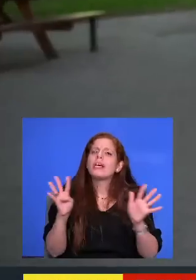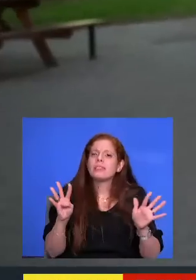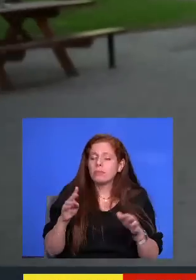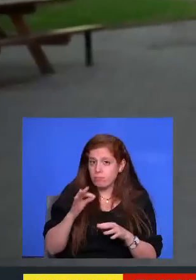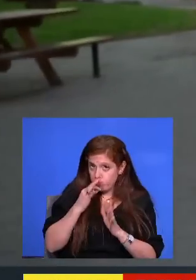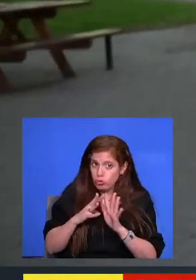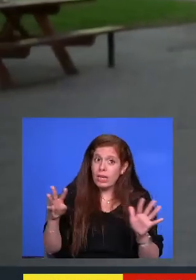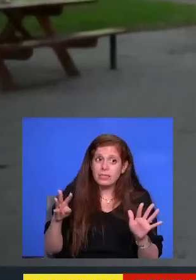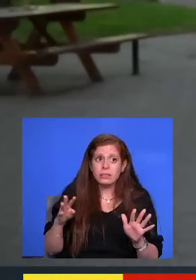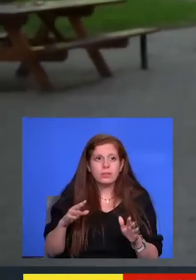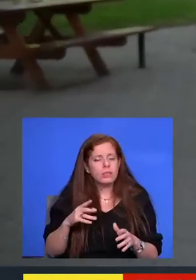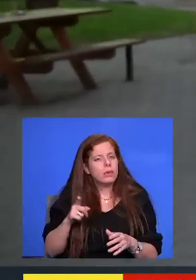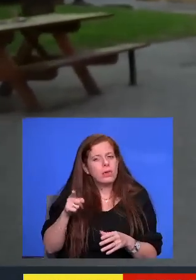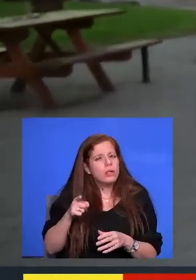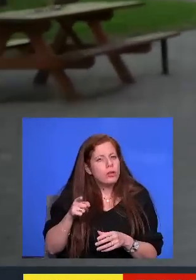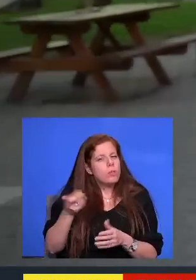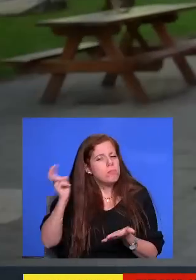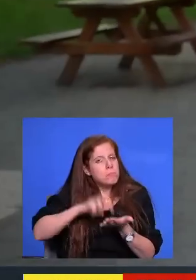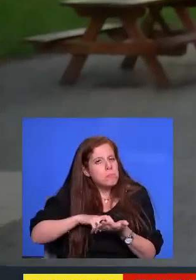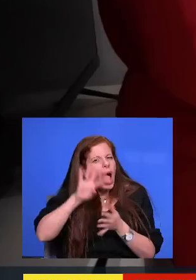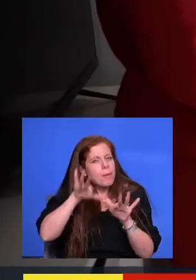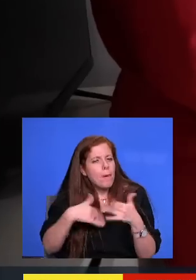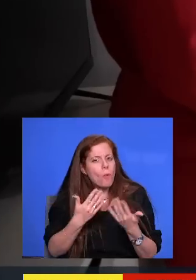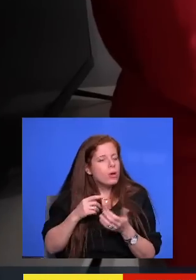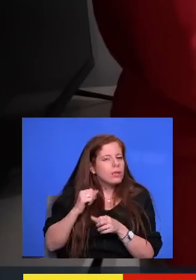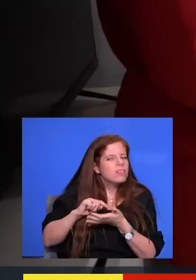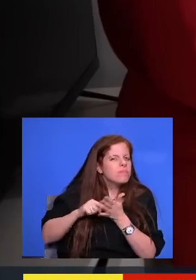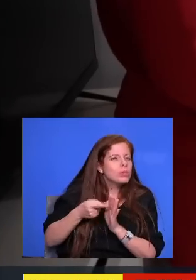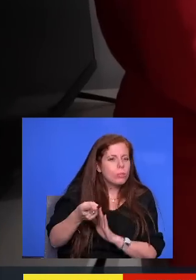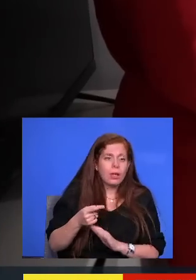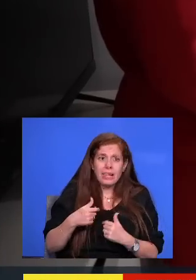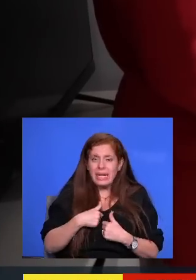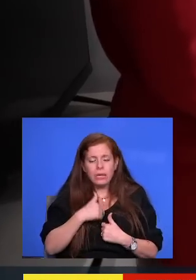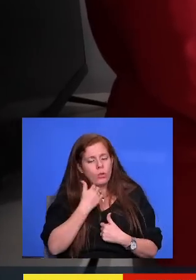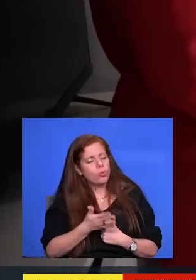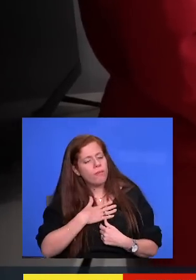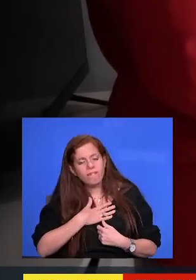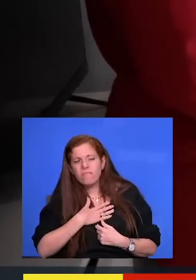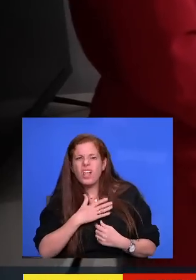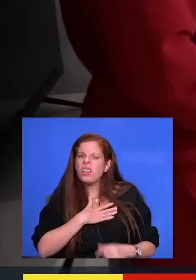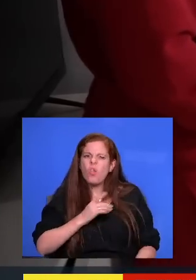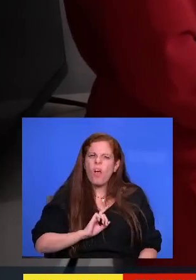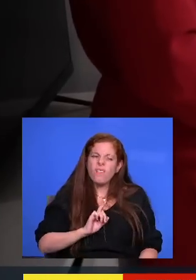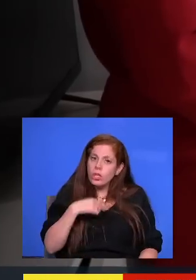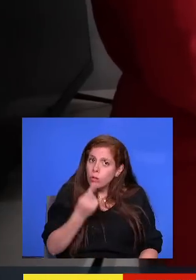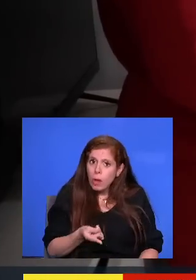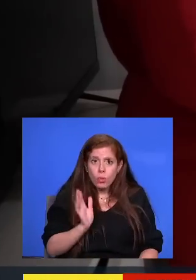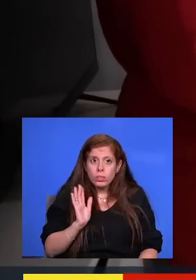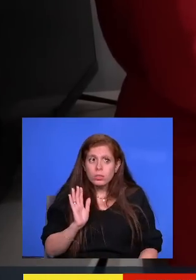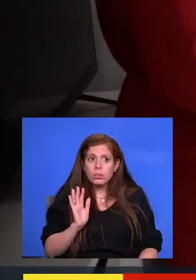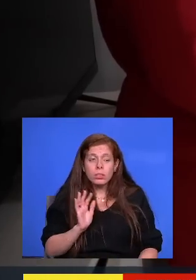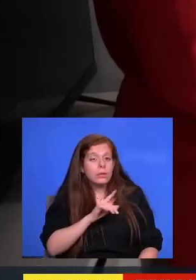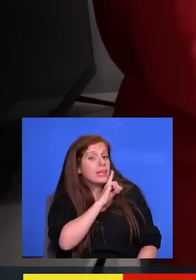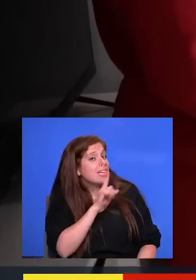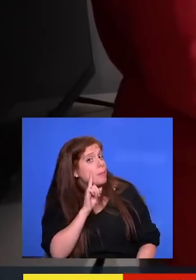19. כן. מה זה עושה לך שהוא קם בארבע בבוקר? לי זה לא עושה טוב. אני לא אוהבת את זה, ואני אומרת לו את זה בפנים. אמא לא אוהבת